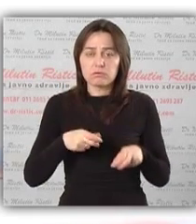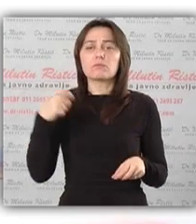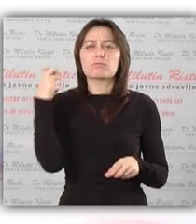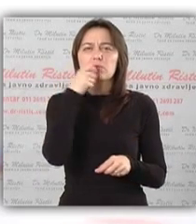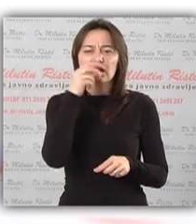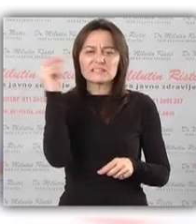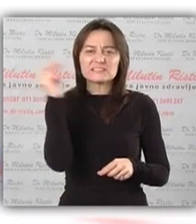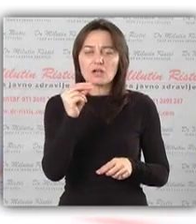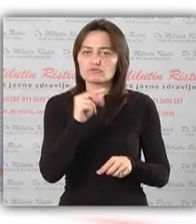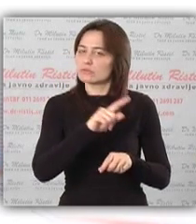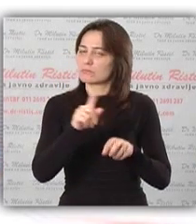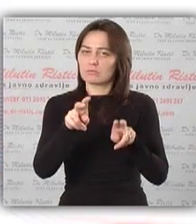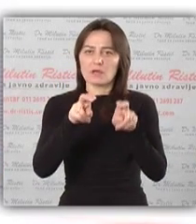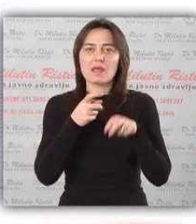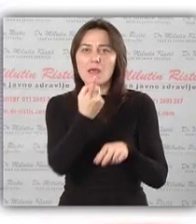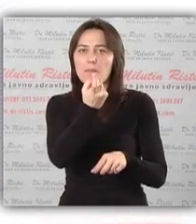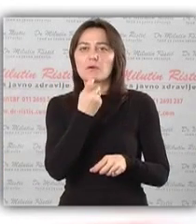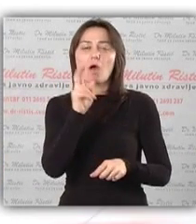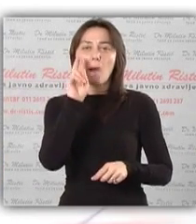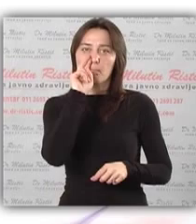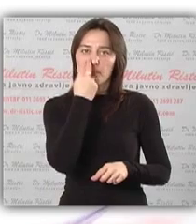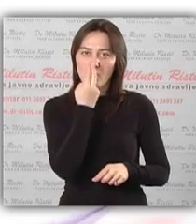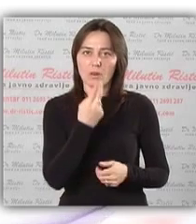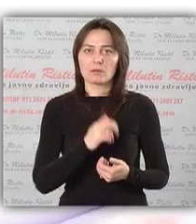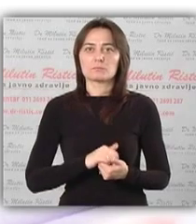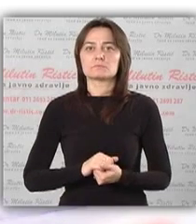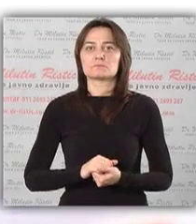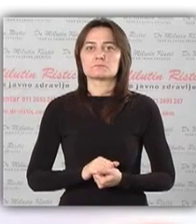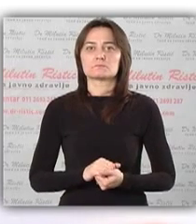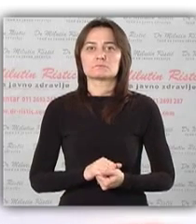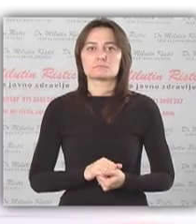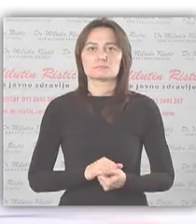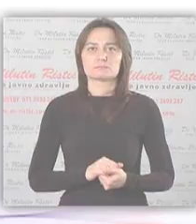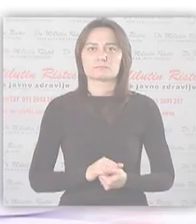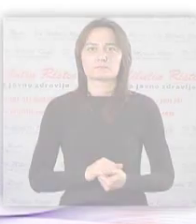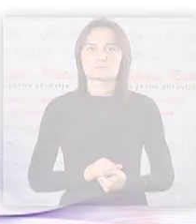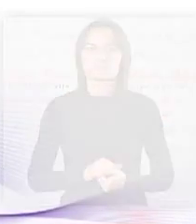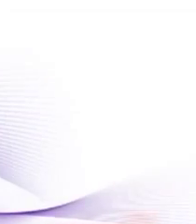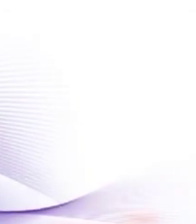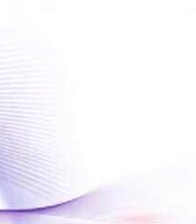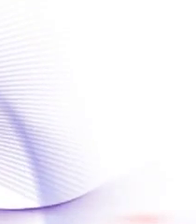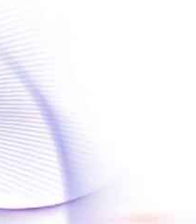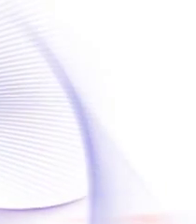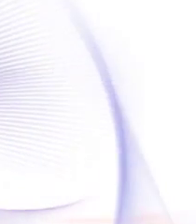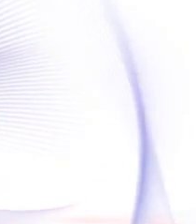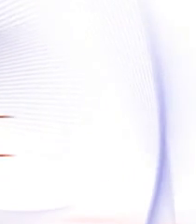vruće hrane i jako začinjene hrane koje provociraju bol koje afte uzrokuju.